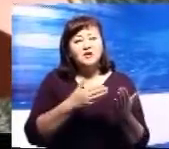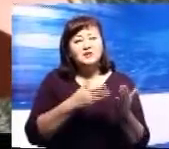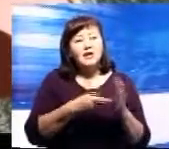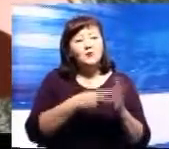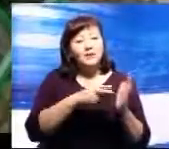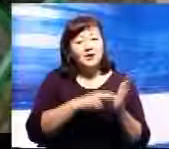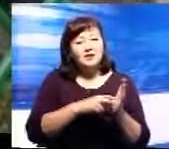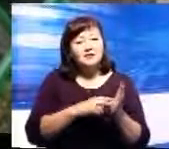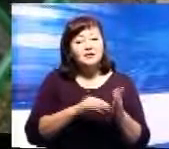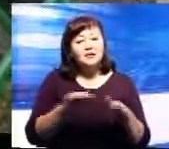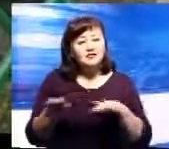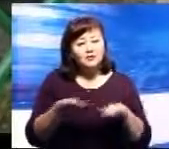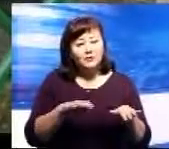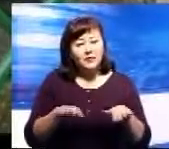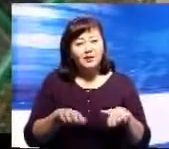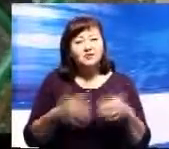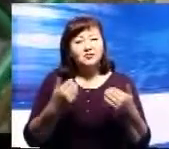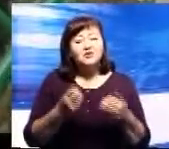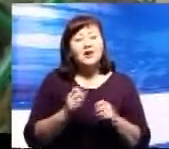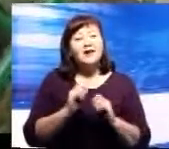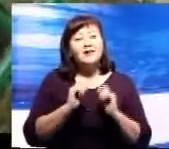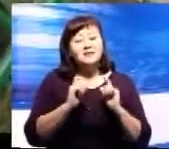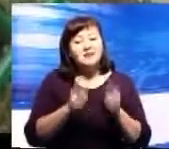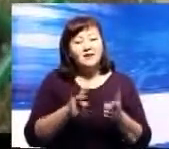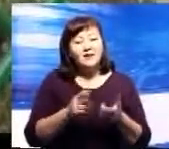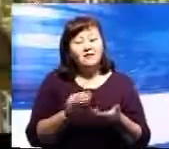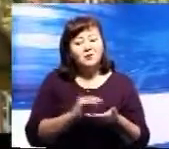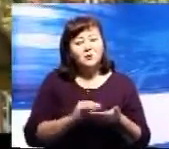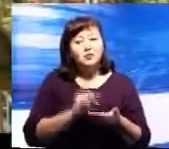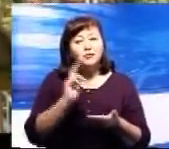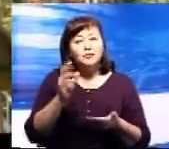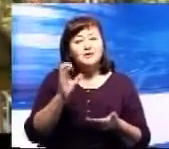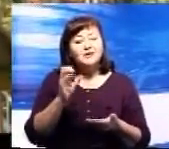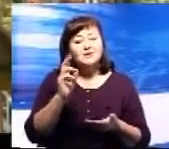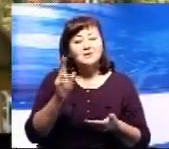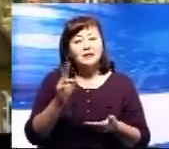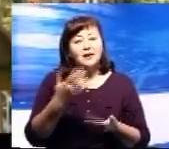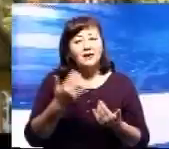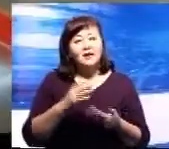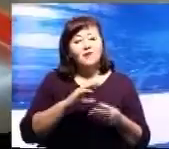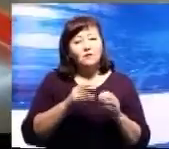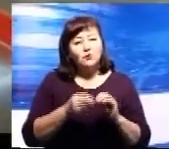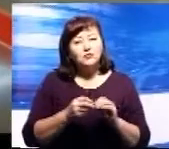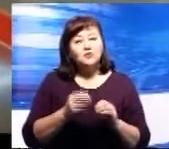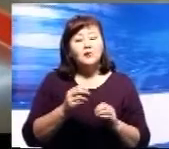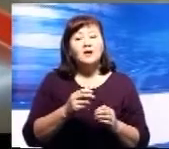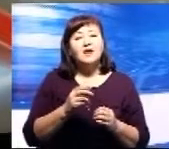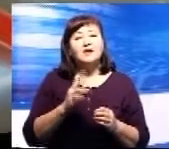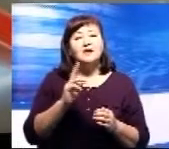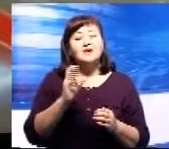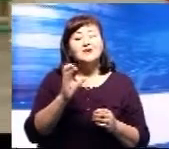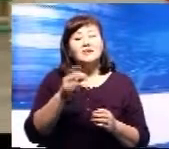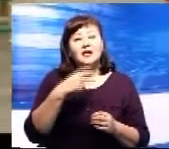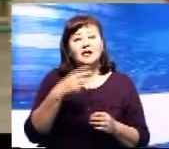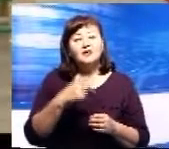уже сейчас ведутся все расчеты. Принимаются заявки от представителей КСК. Как отметили в акимате, в целом концепция благоустройства дворов будет вестись